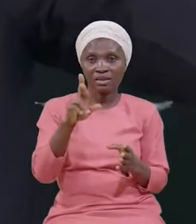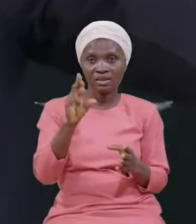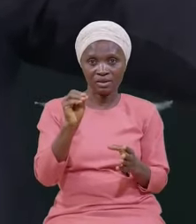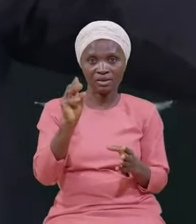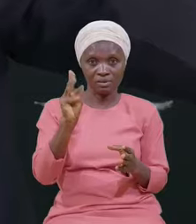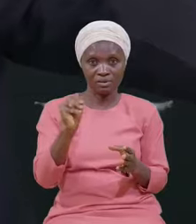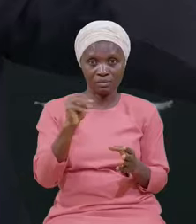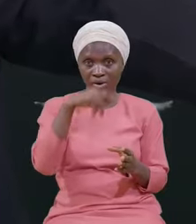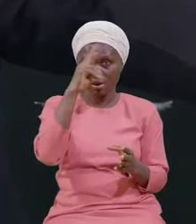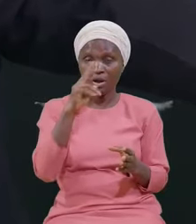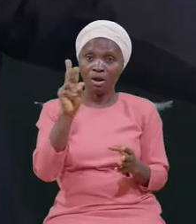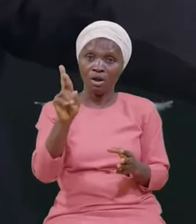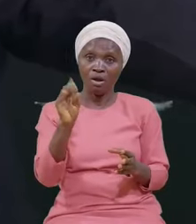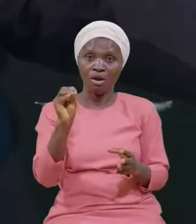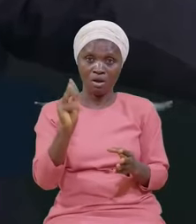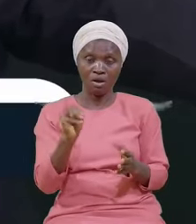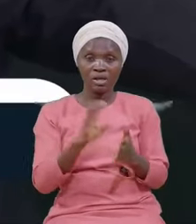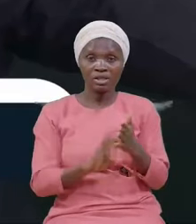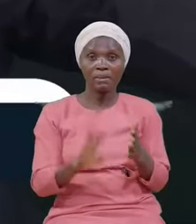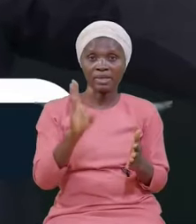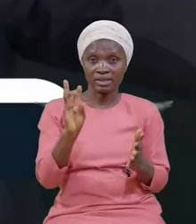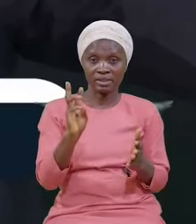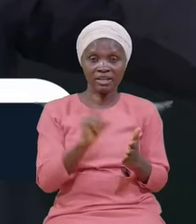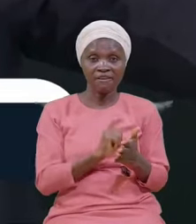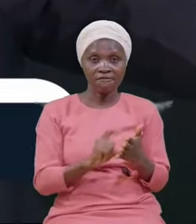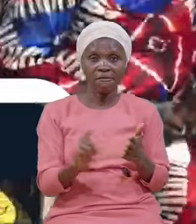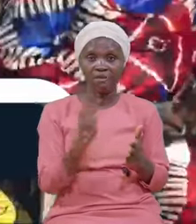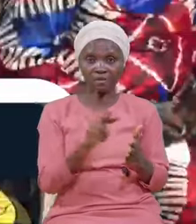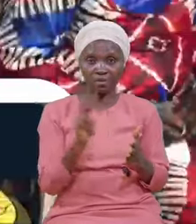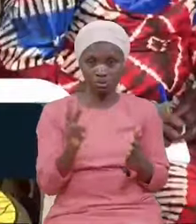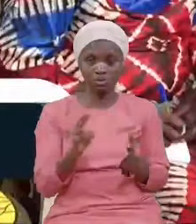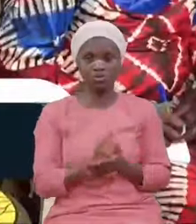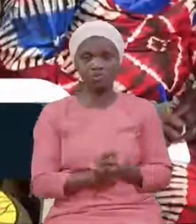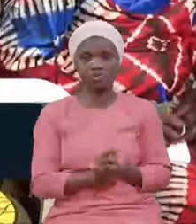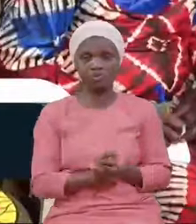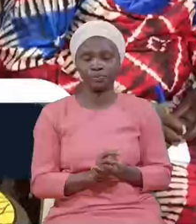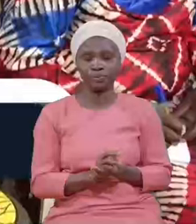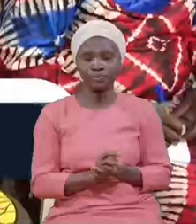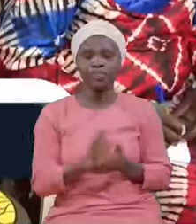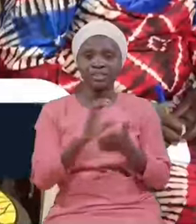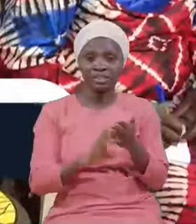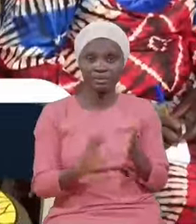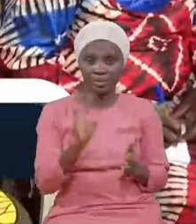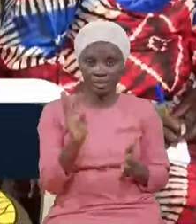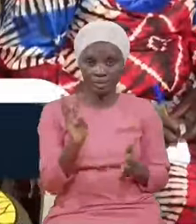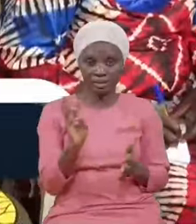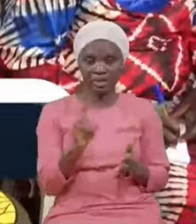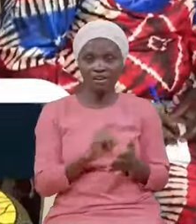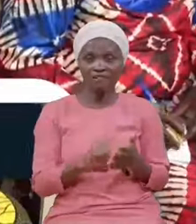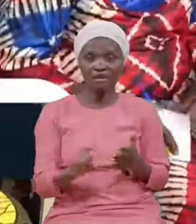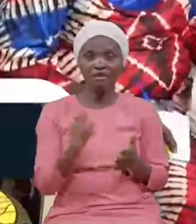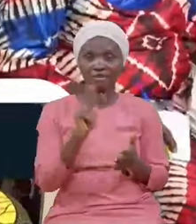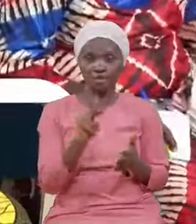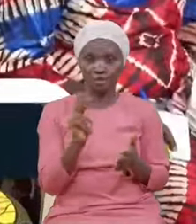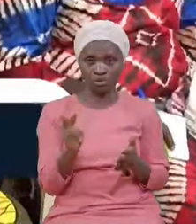6, verset 22, Romains chapitre 6, lisons à partir